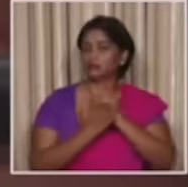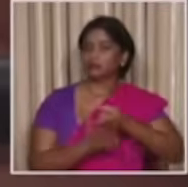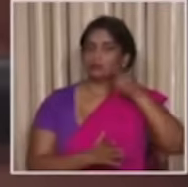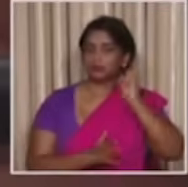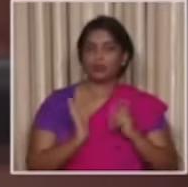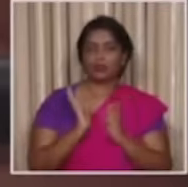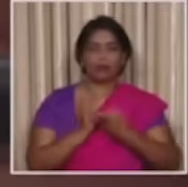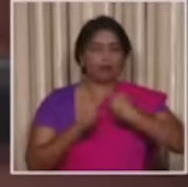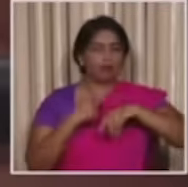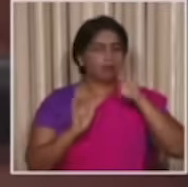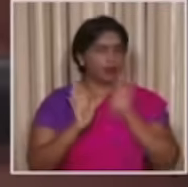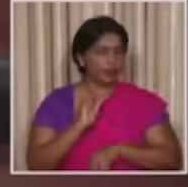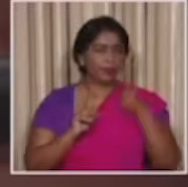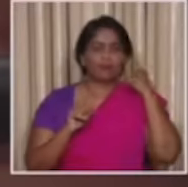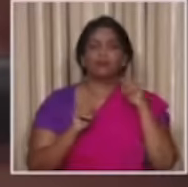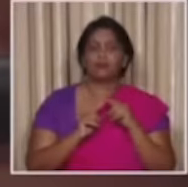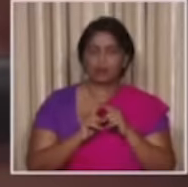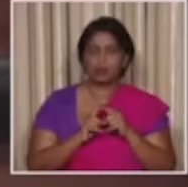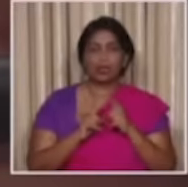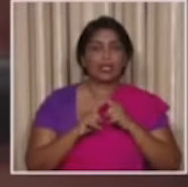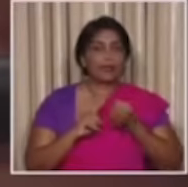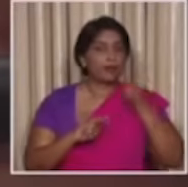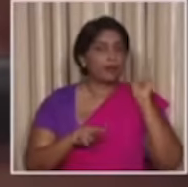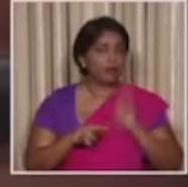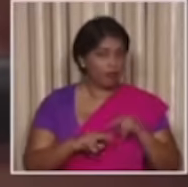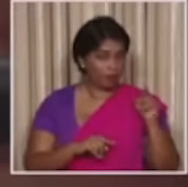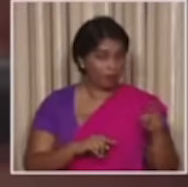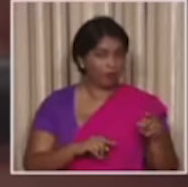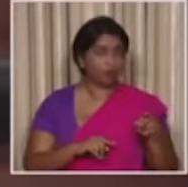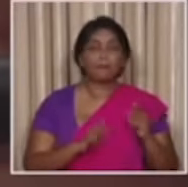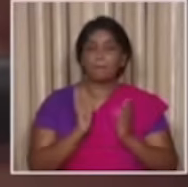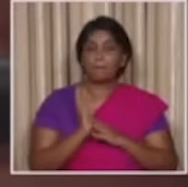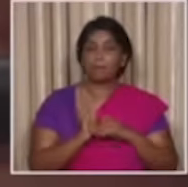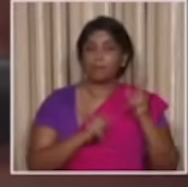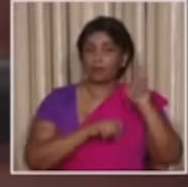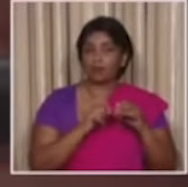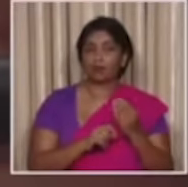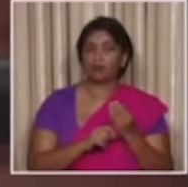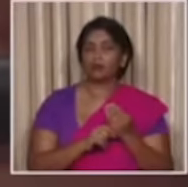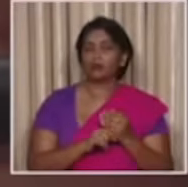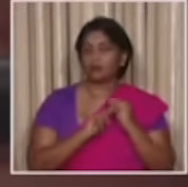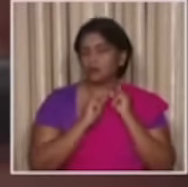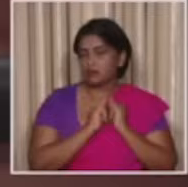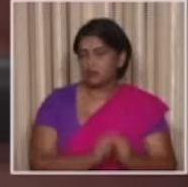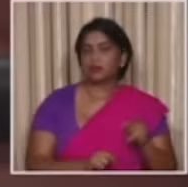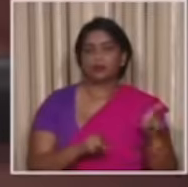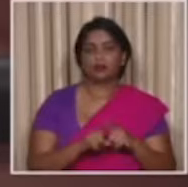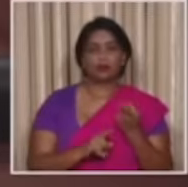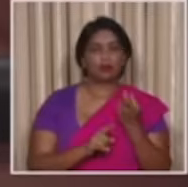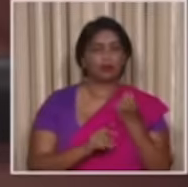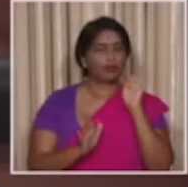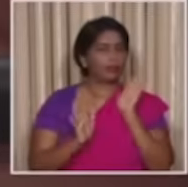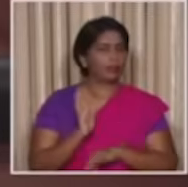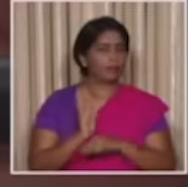කරා ණයපතිව ගත කිරීමේ වැඩසටහන ඇතුලේ සේවක අරසාධක අරමුදලේ සමාජිකව ඉතාමත් අහිතකර ලෙස තමන්ගේ ප්‍රතිලාභ